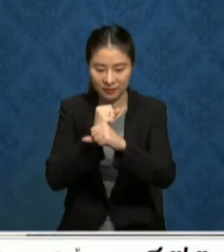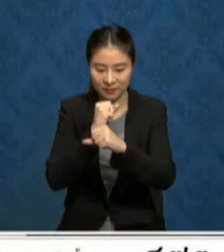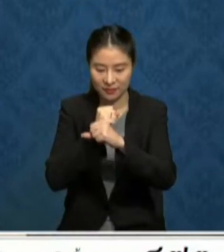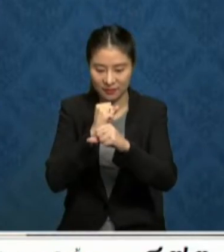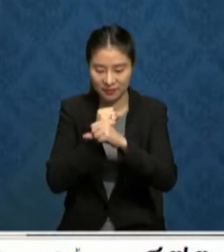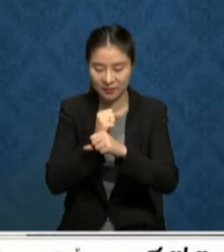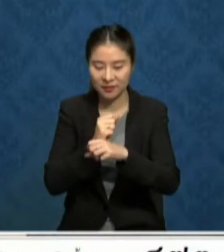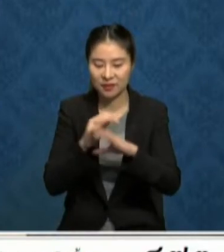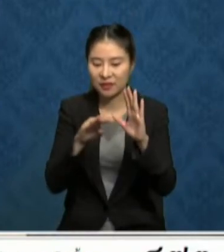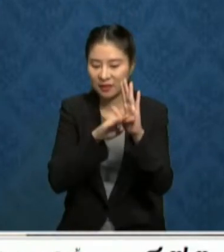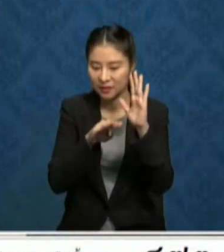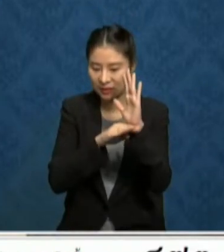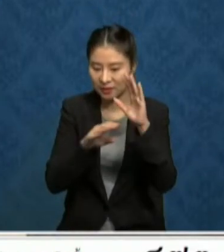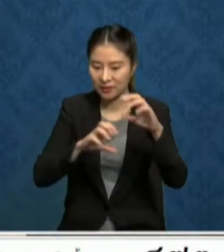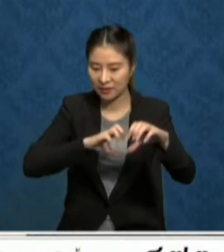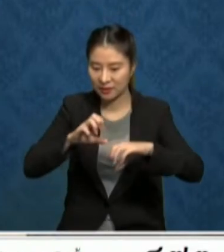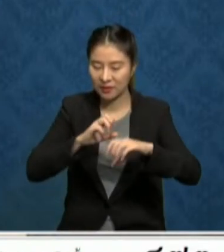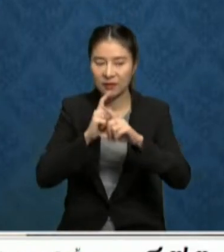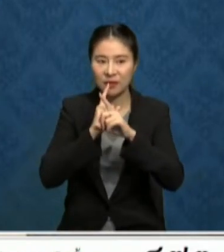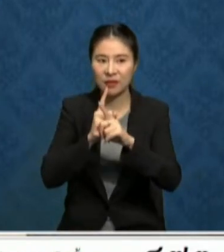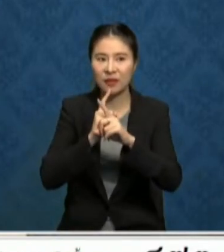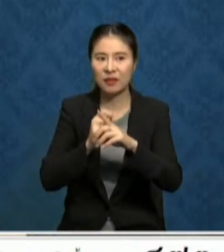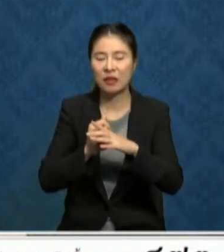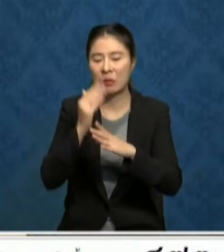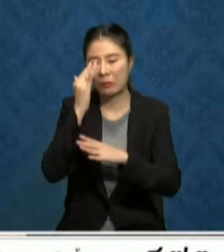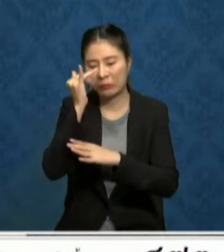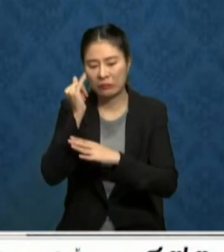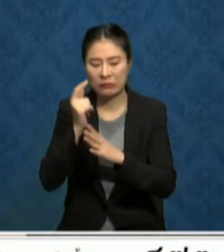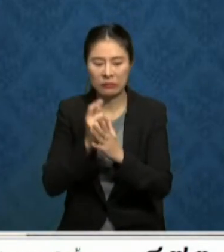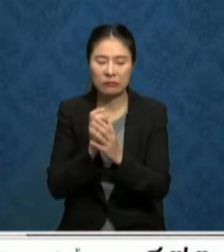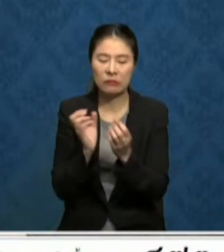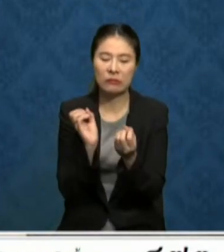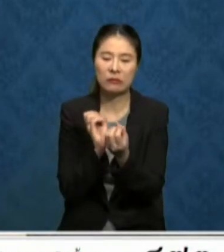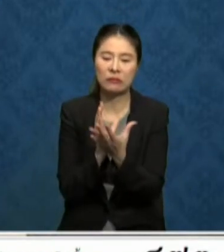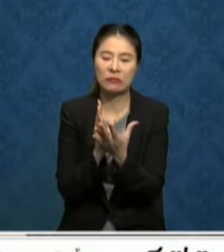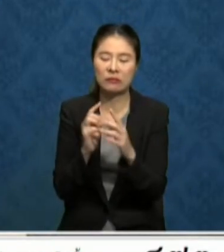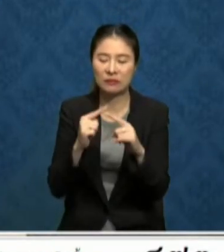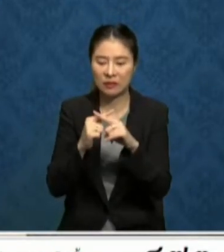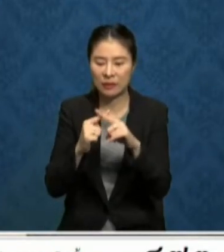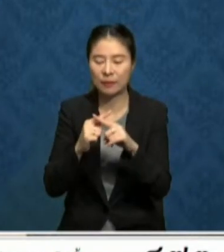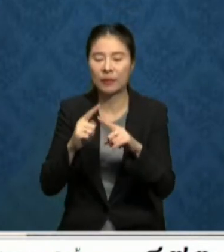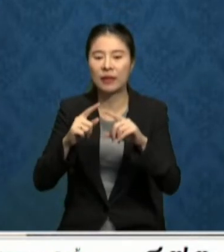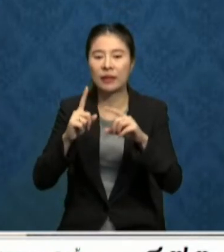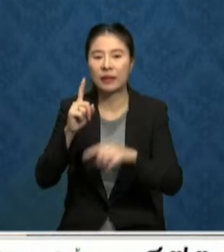าผลักดันดังกล่าวด้วยค่ะเพื่อลดการสูญเสียของพี่น้องประชาชนค่ะขอบคุณค่ะ